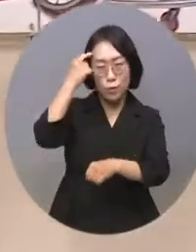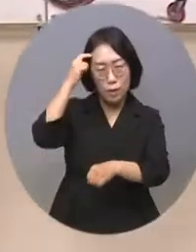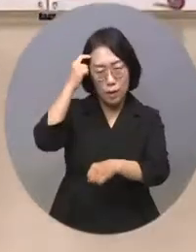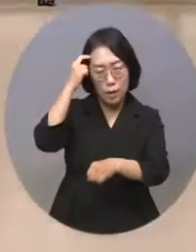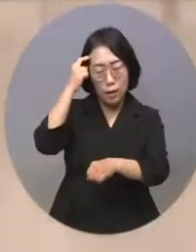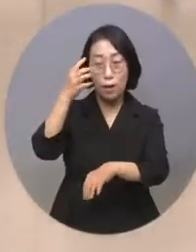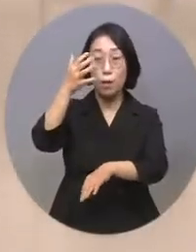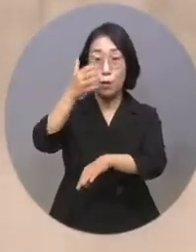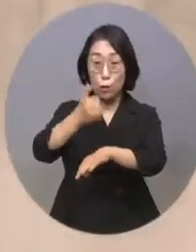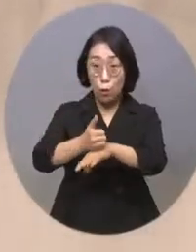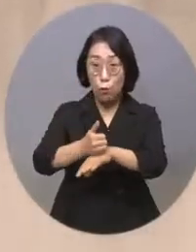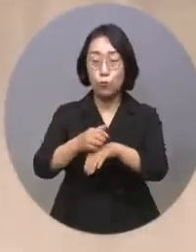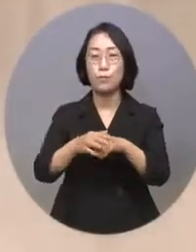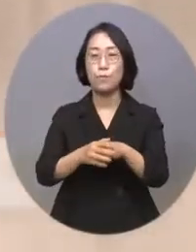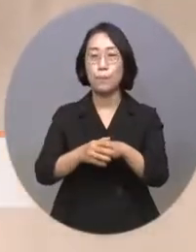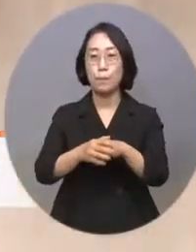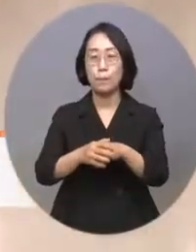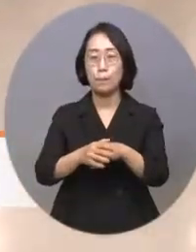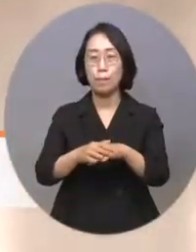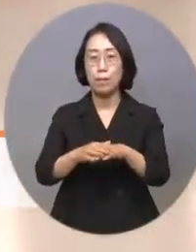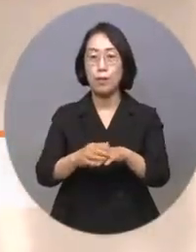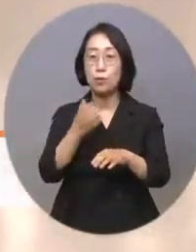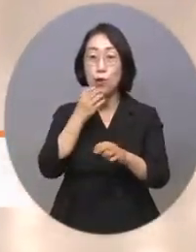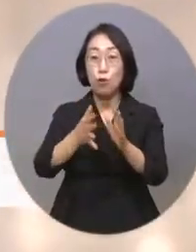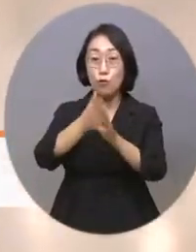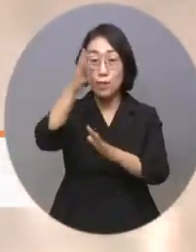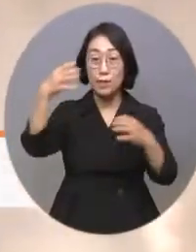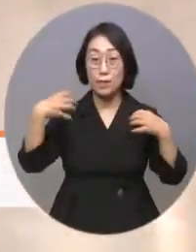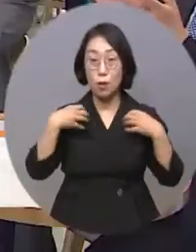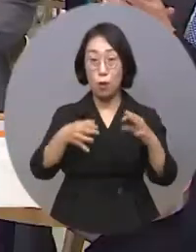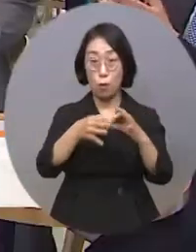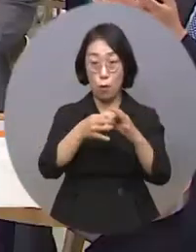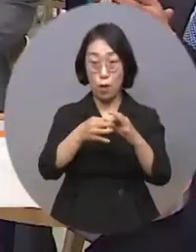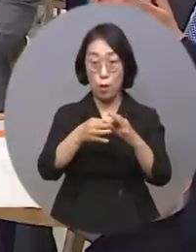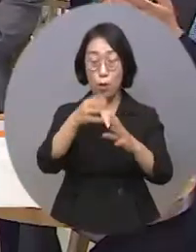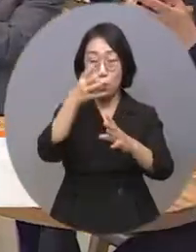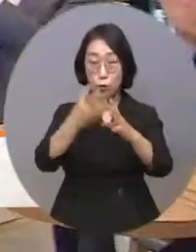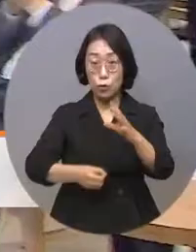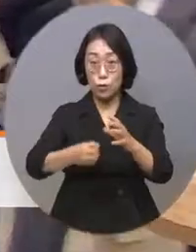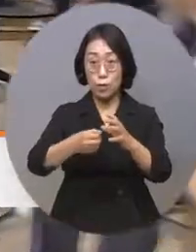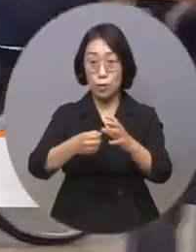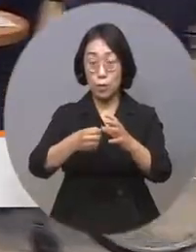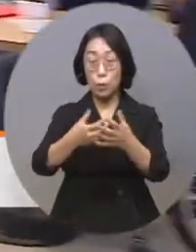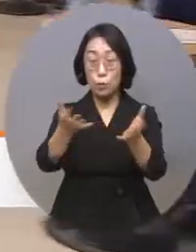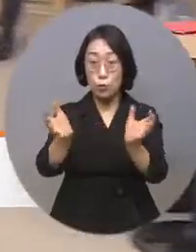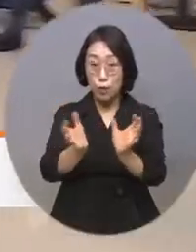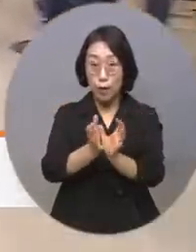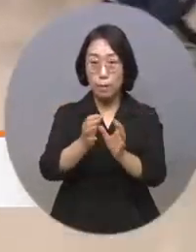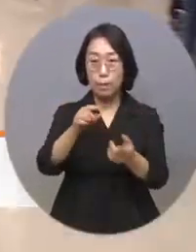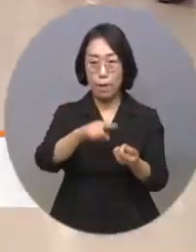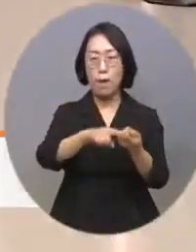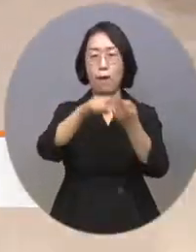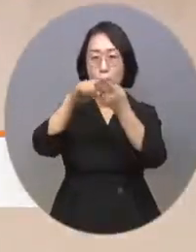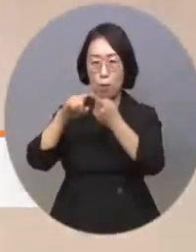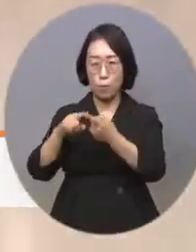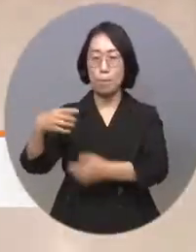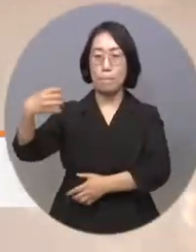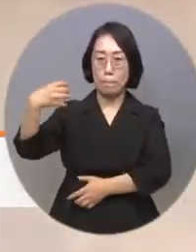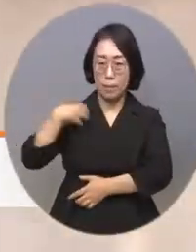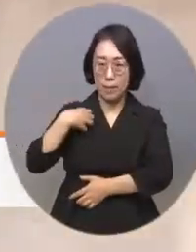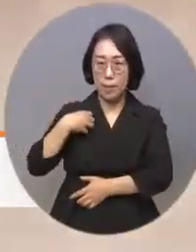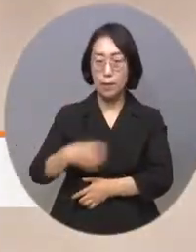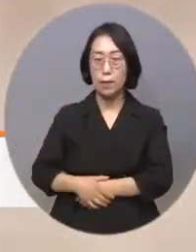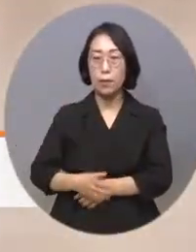그 일환으로 올해 초 코웨이는 기존 서울시청 소속 휠체어 농구단 전원 승계를 추진했습니다. 코웨이가